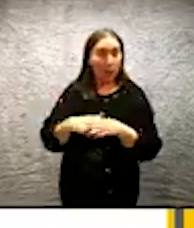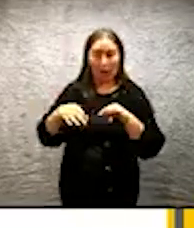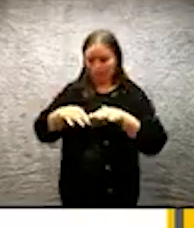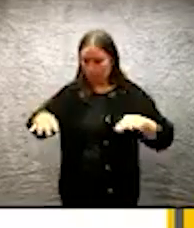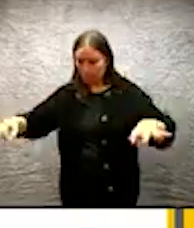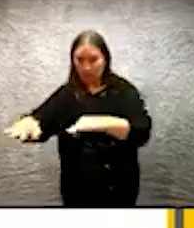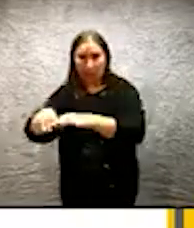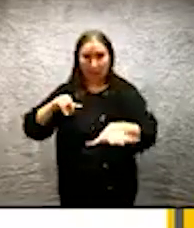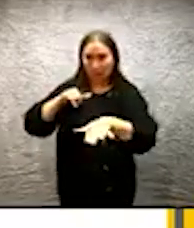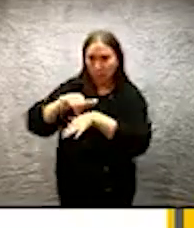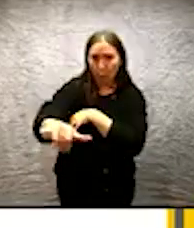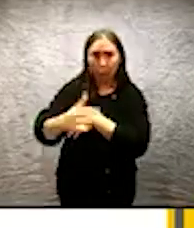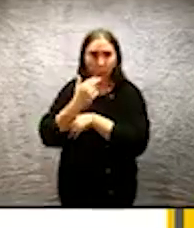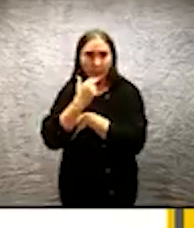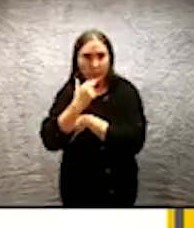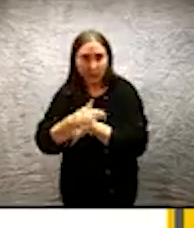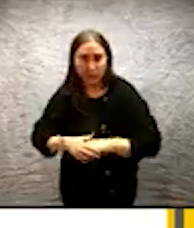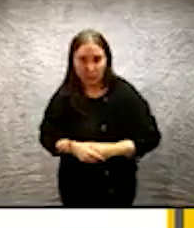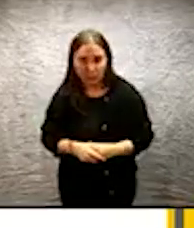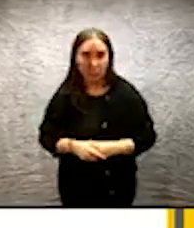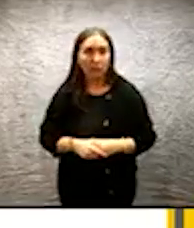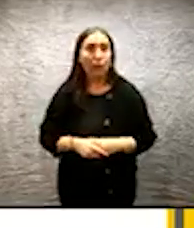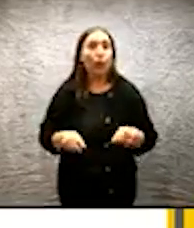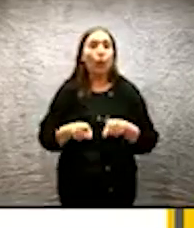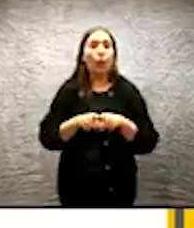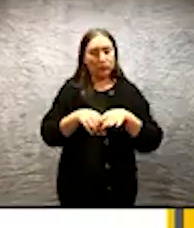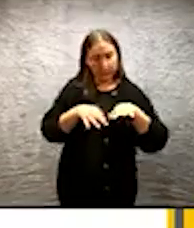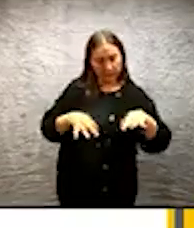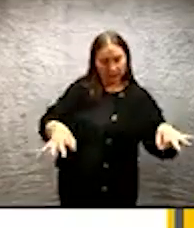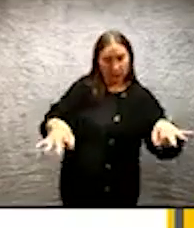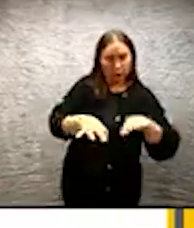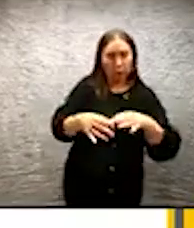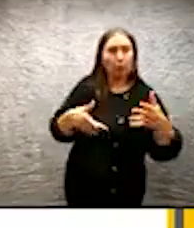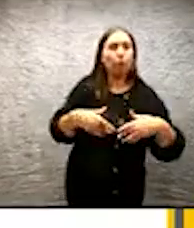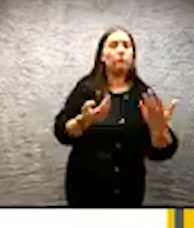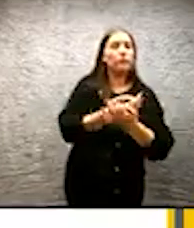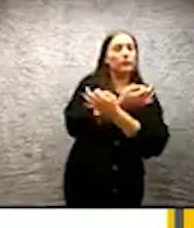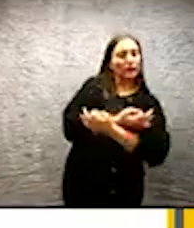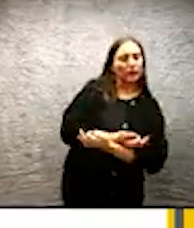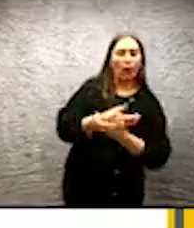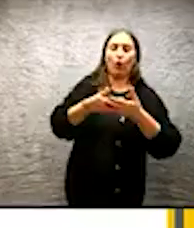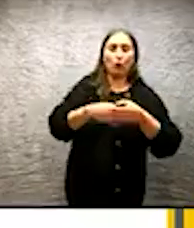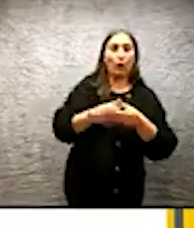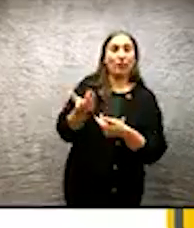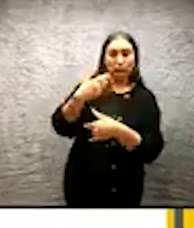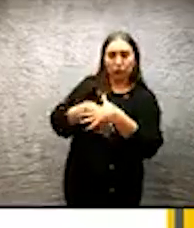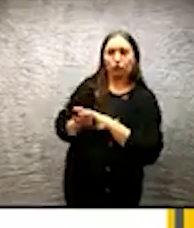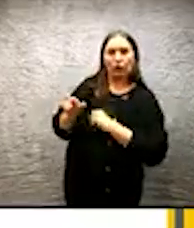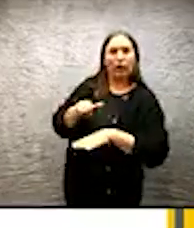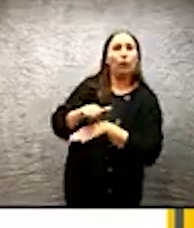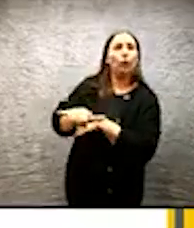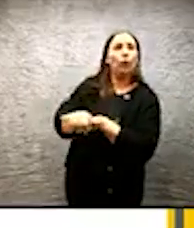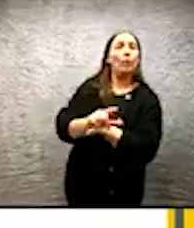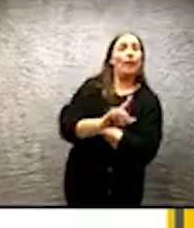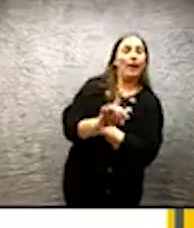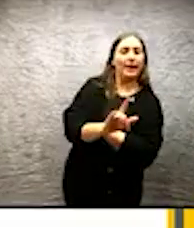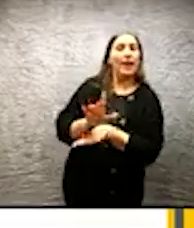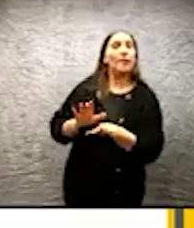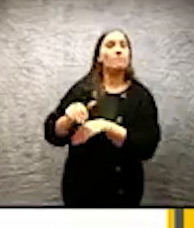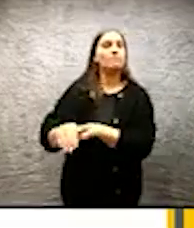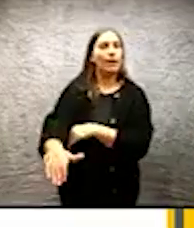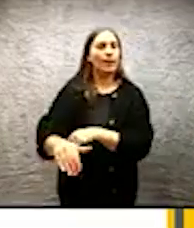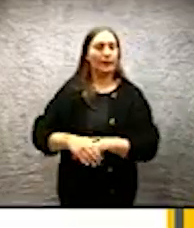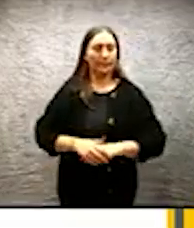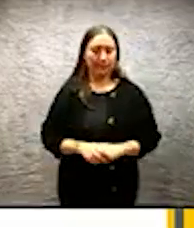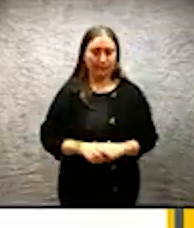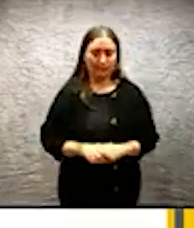de l'aérodrome, la réalisation d'une zone de détente et de loisirs dans l'emprise de l'aérodrome de Lille-Marc. Au titre